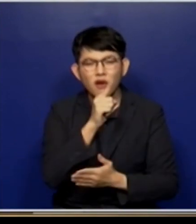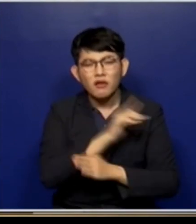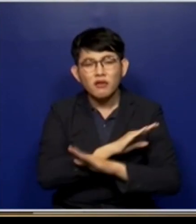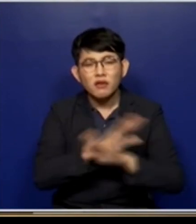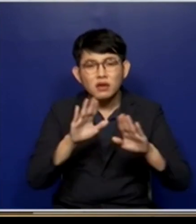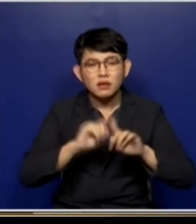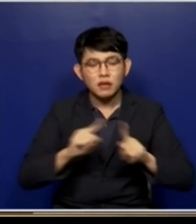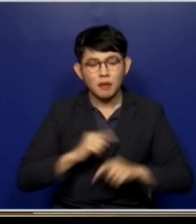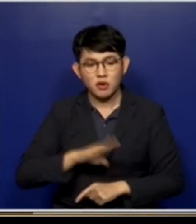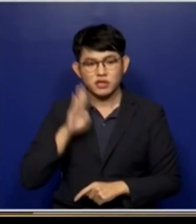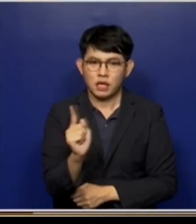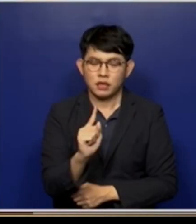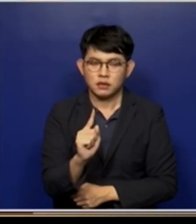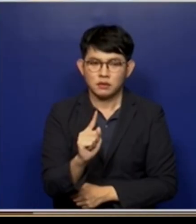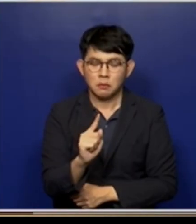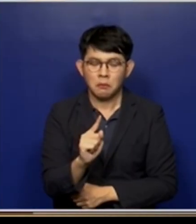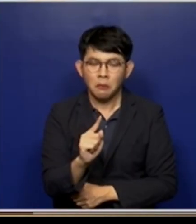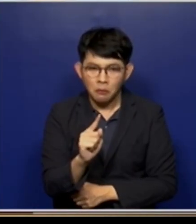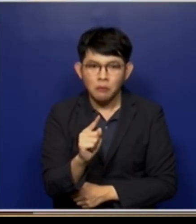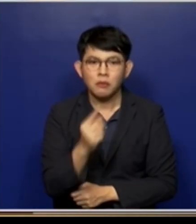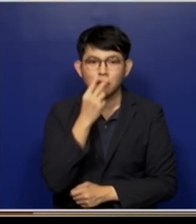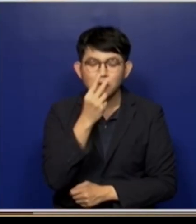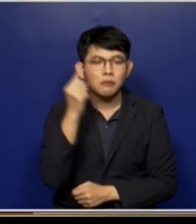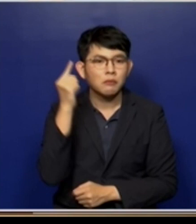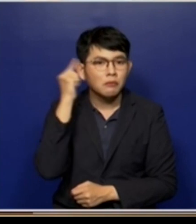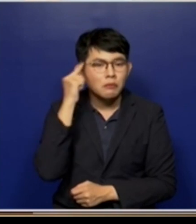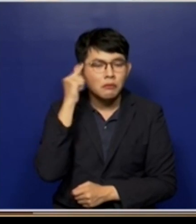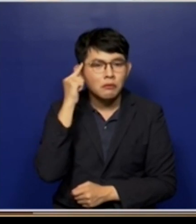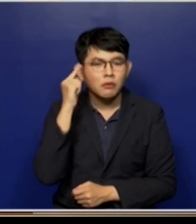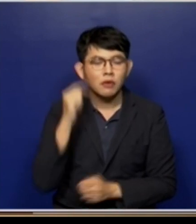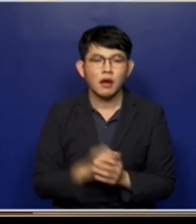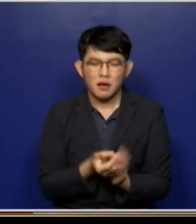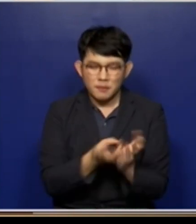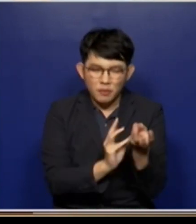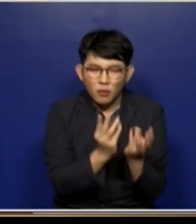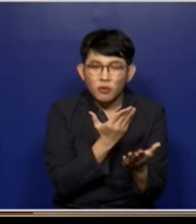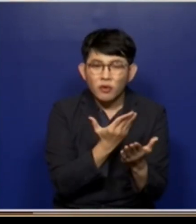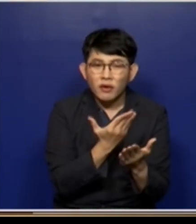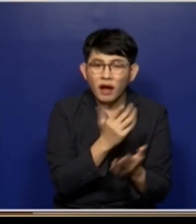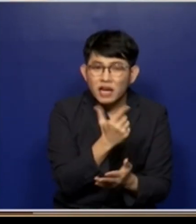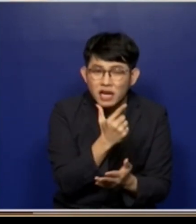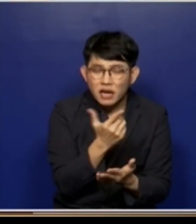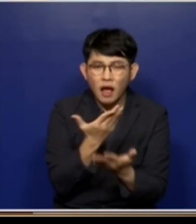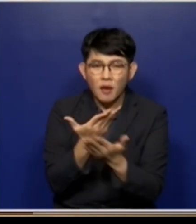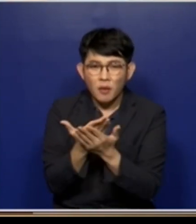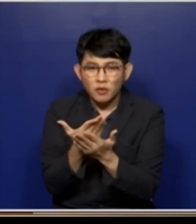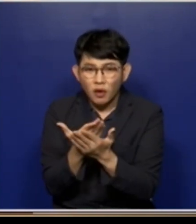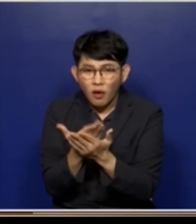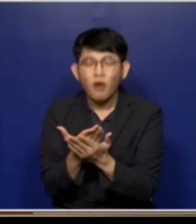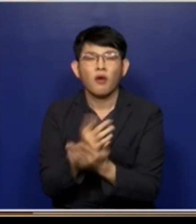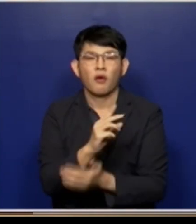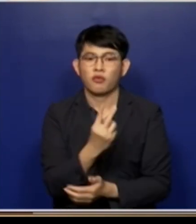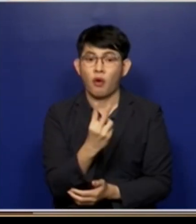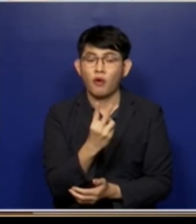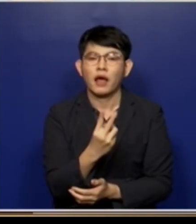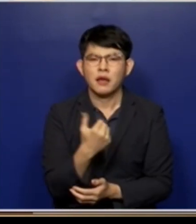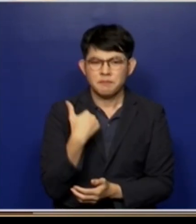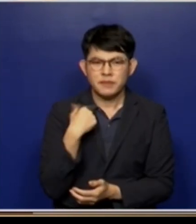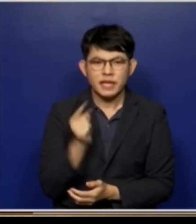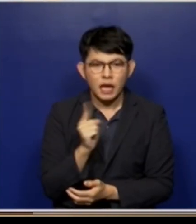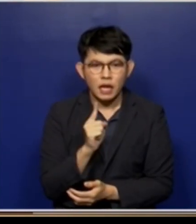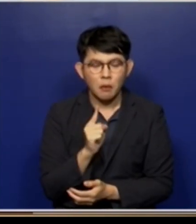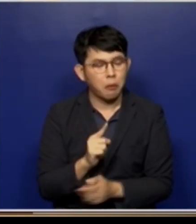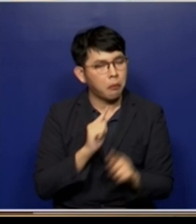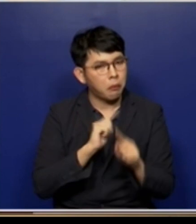ก็จะไม่หยุดขอแค่นี้แน่นอนครับนอกจากผงทองคำและเงินกับอาชาบัตรพิเศษ 4แปลงแล้วค่ะยังมีสิ่งอื่นที่